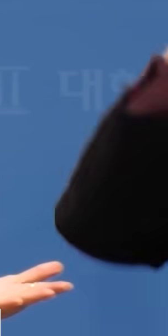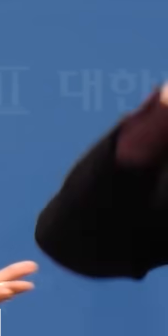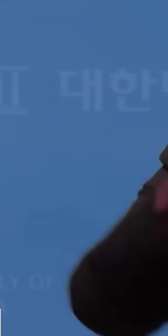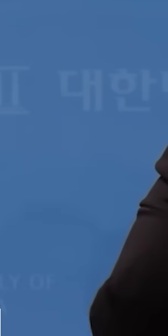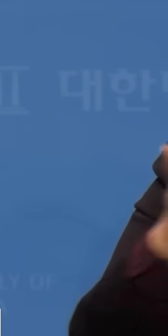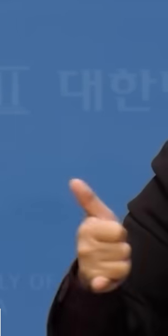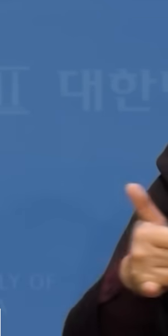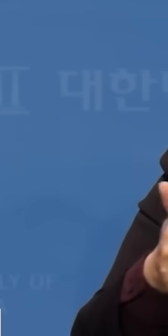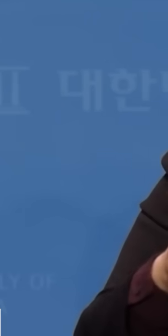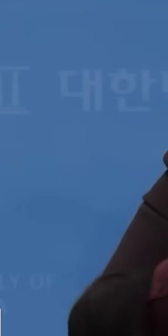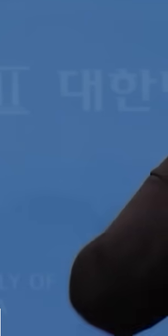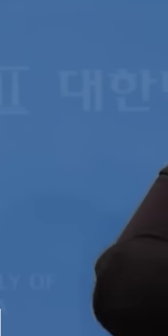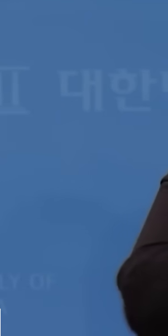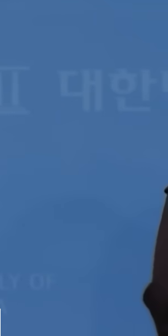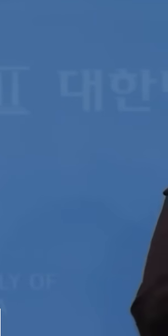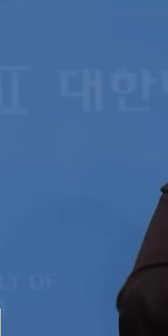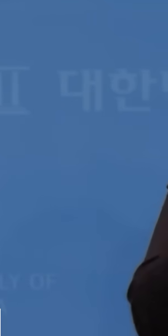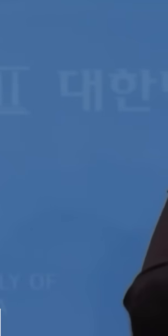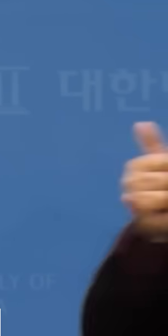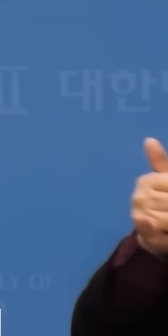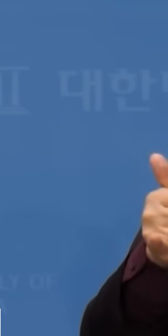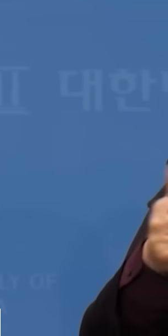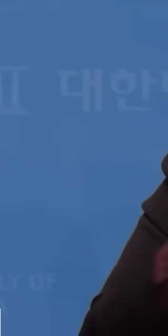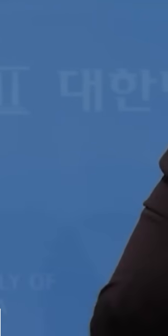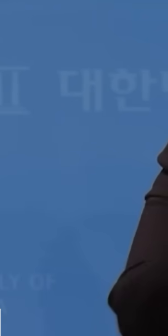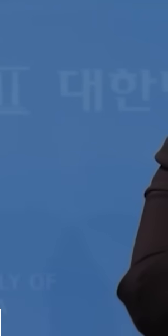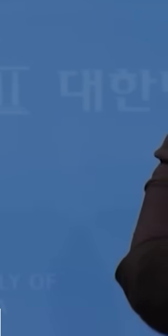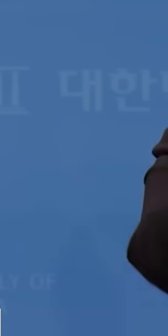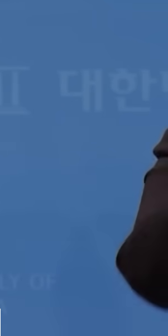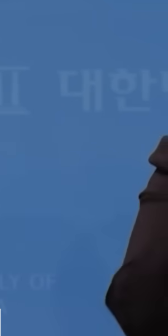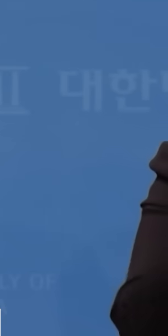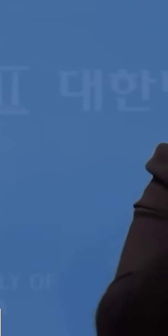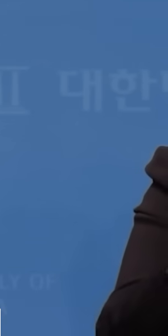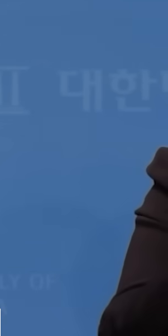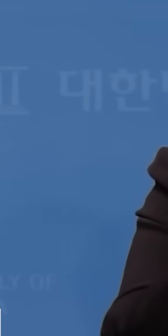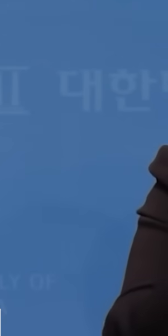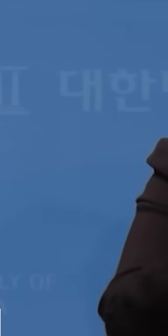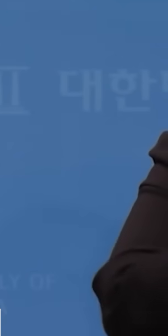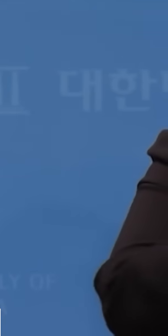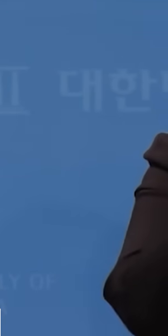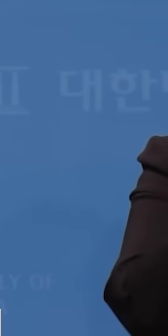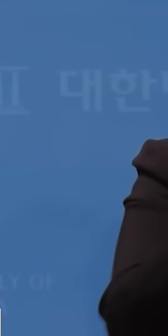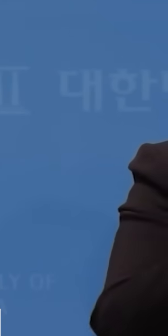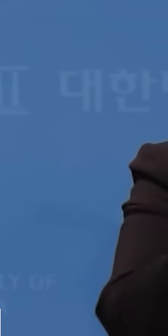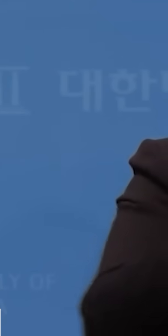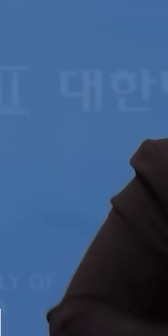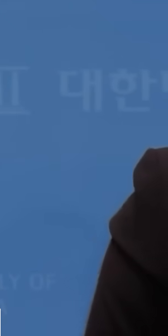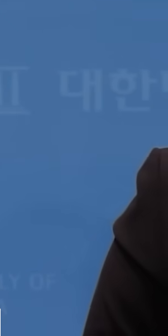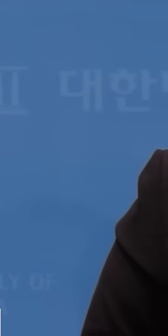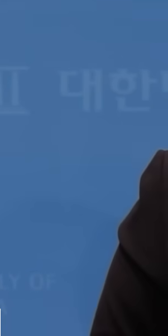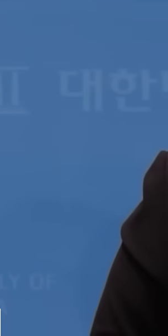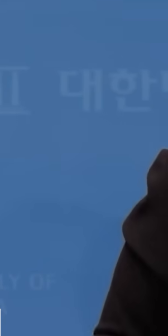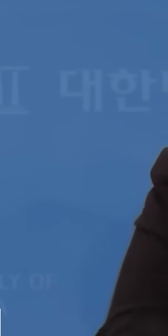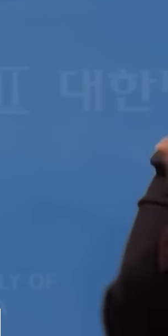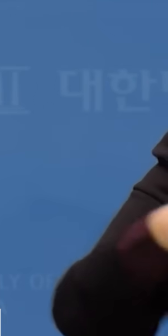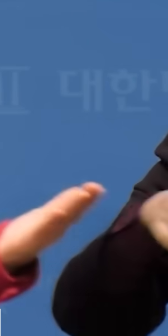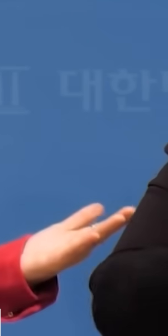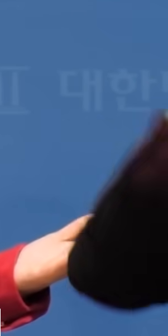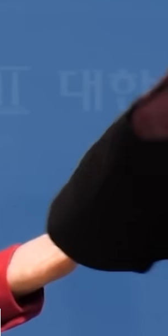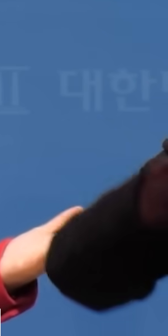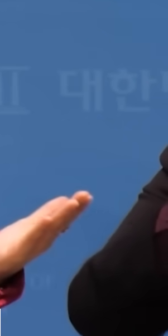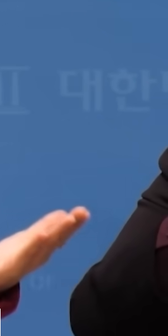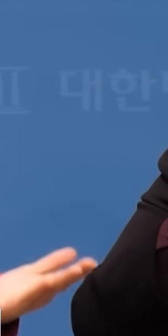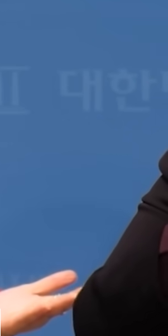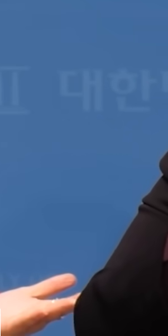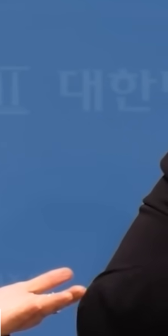대한민국의 유권자이십니다. 제가 제일 좋아하는 말이 있습니다. 바로 할 수 있다라는 말입니다. 여러분들과 함께